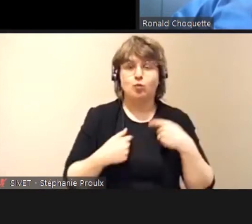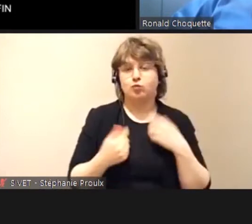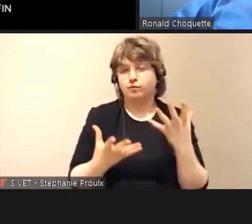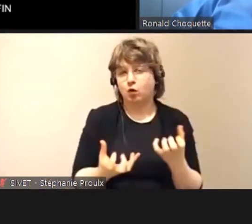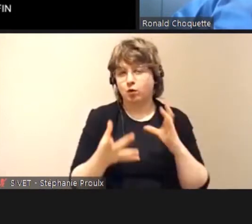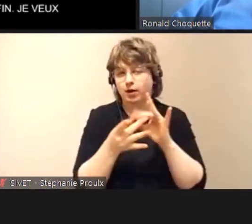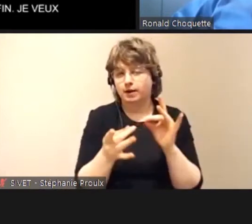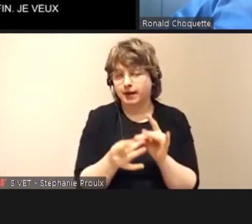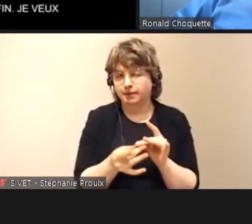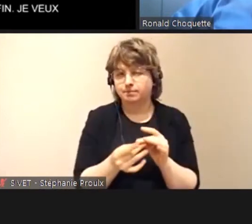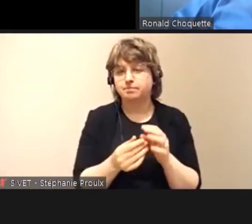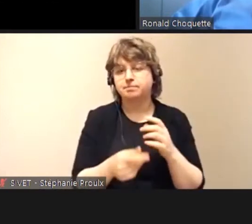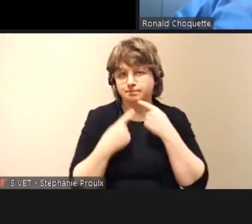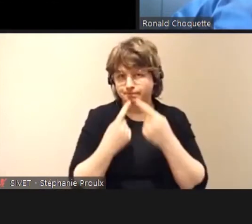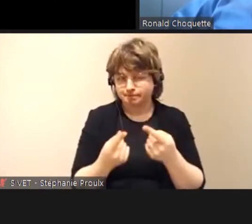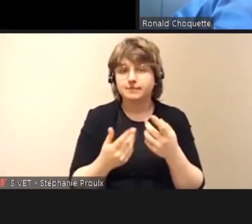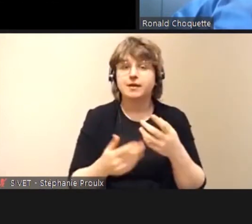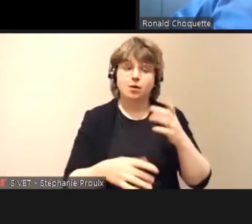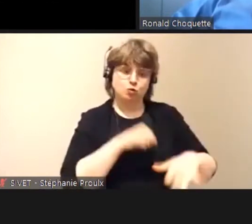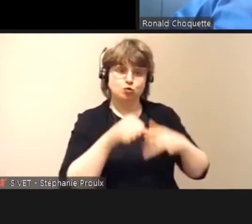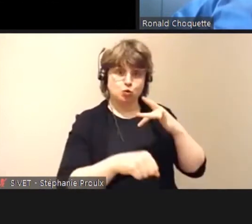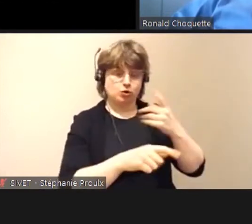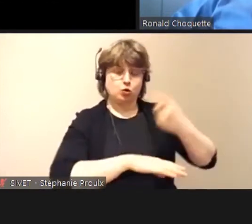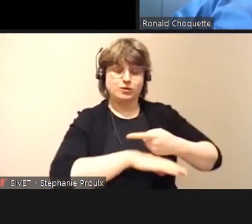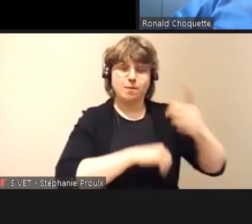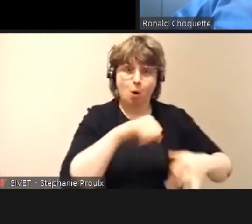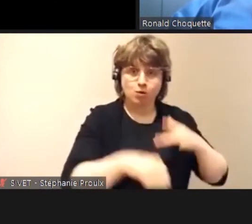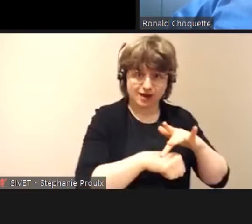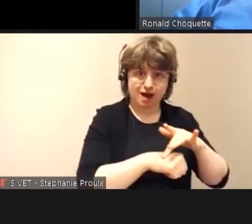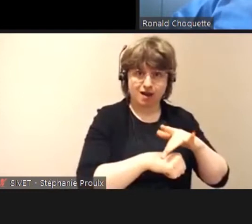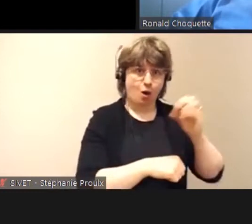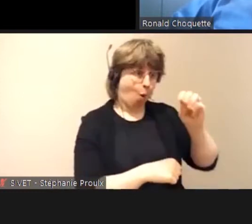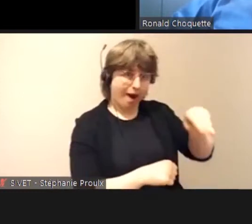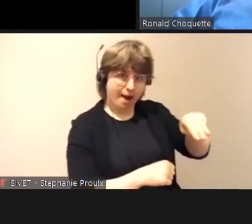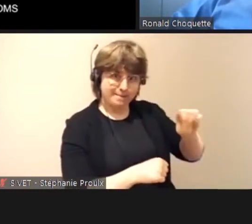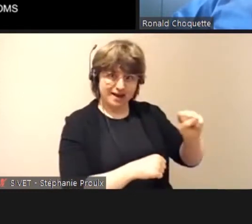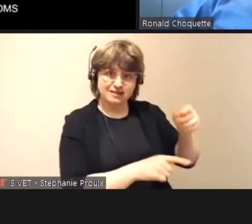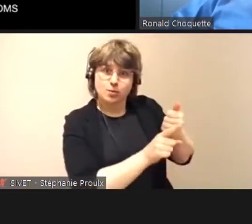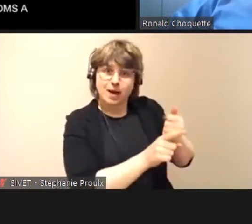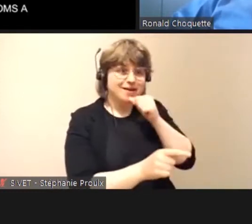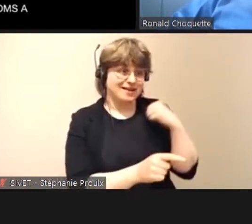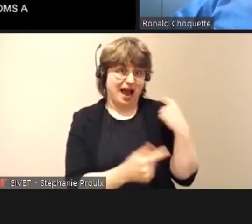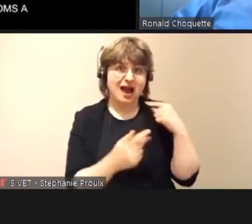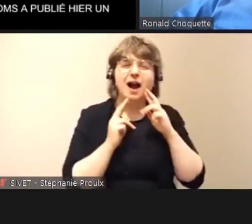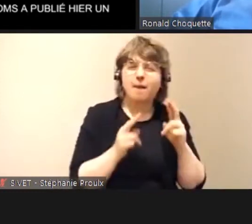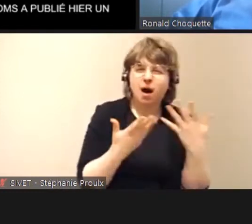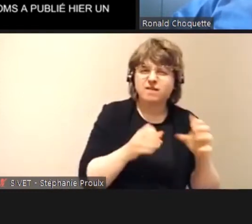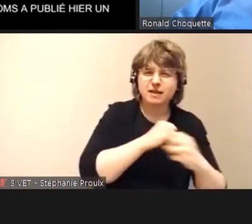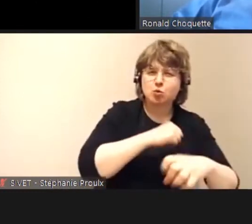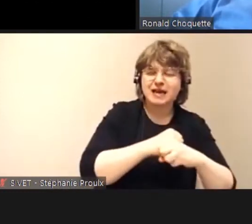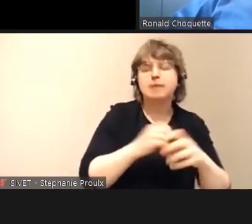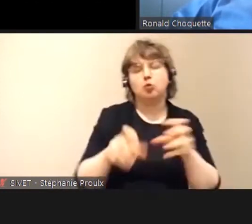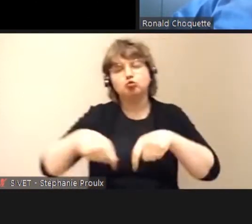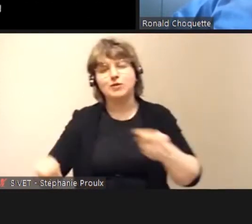que, justement, à l'occasion de la Journée mondiale, l'OMS a publié hier un rapport, les journaux en ont fait mention,